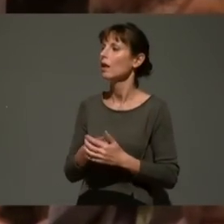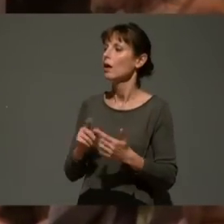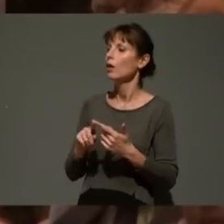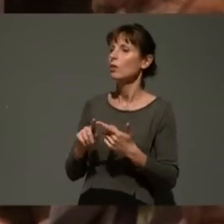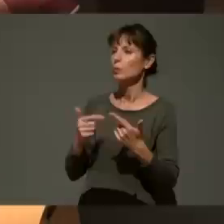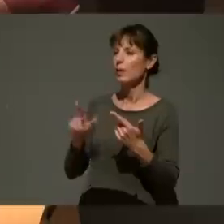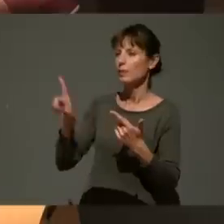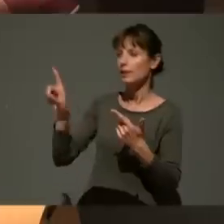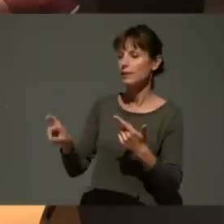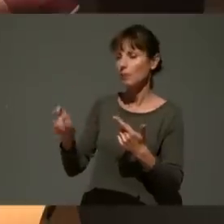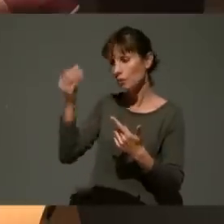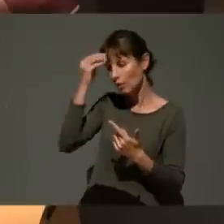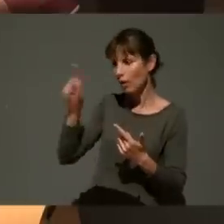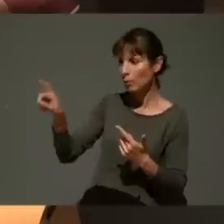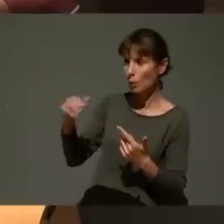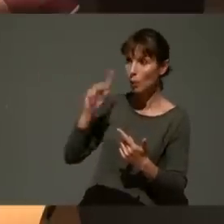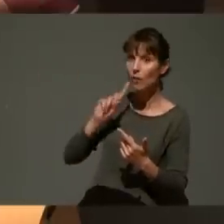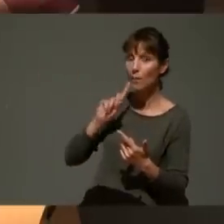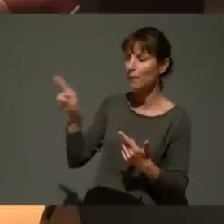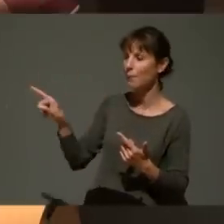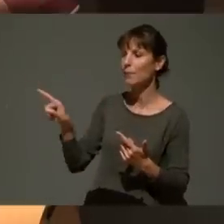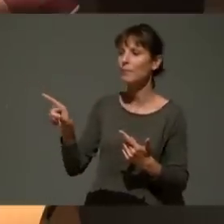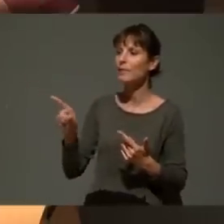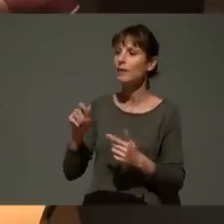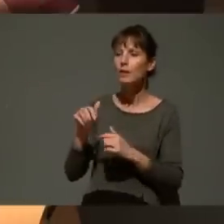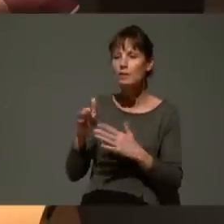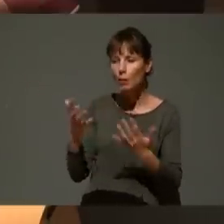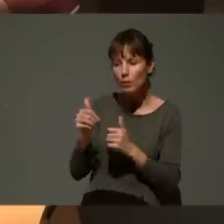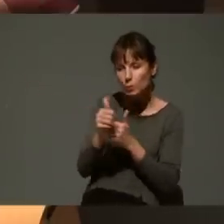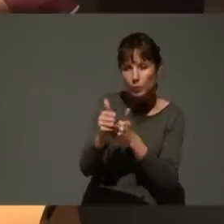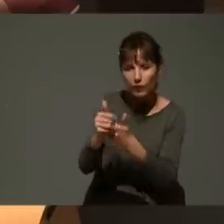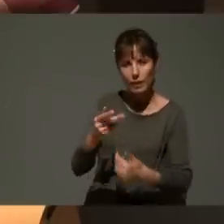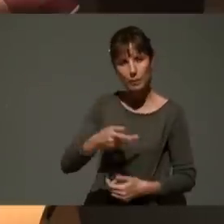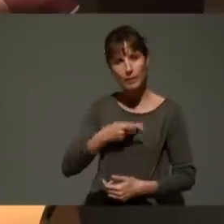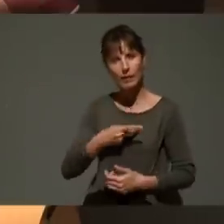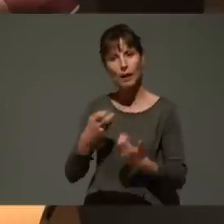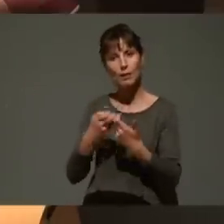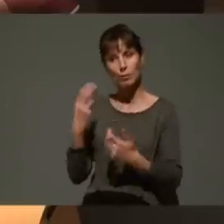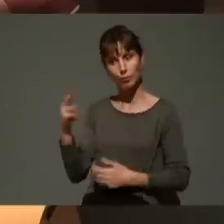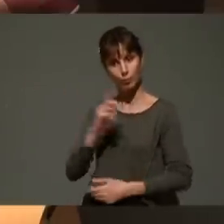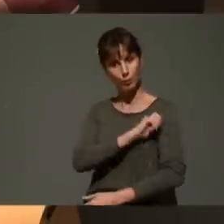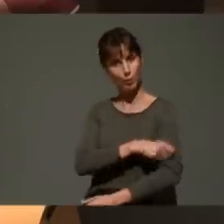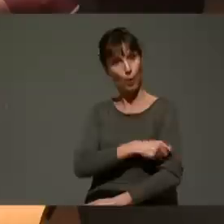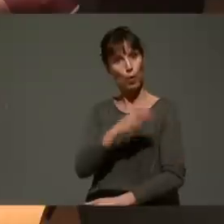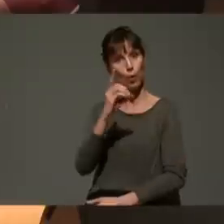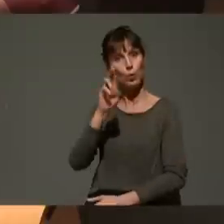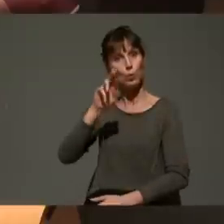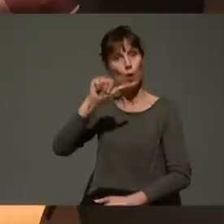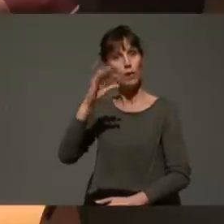Quel est le suivi médical des sportifs de haut niveau ? Par exemple, vous pratiquez le duathlon. Est-ce que dans des sports individuels, a